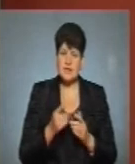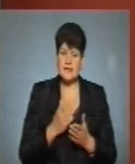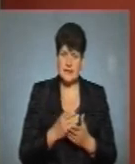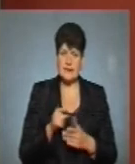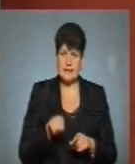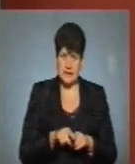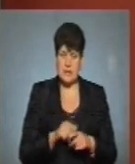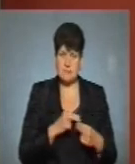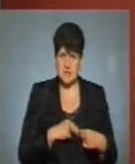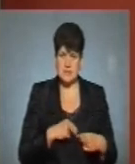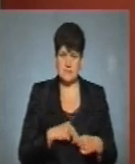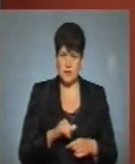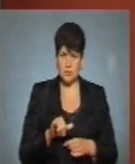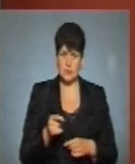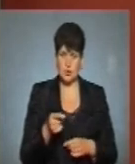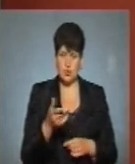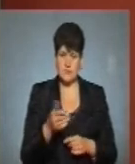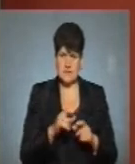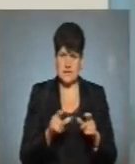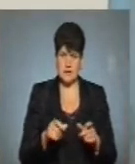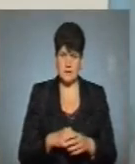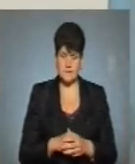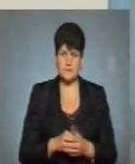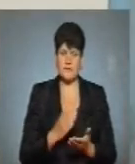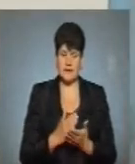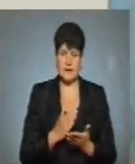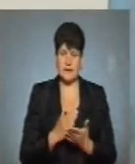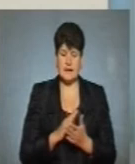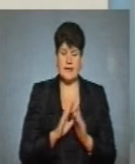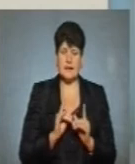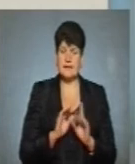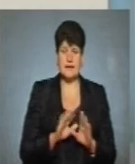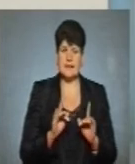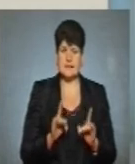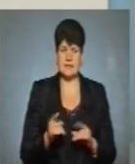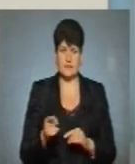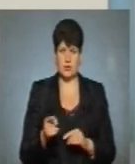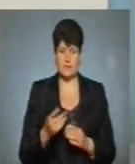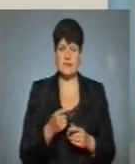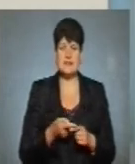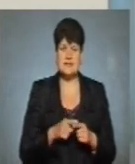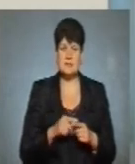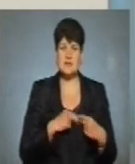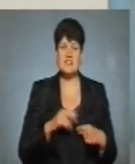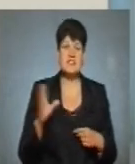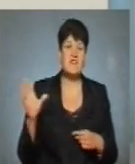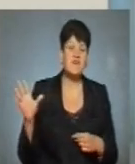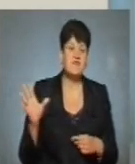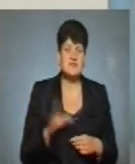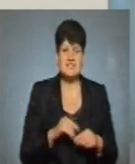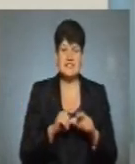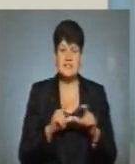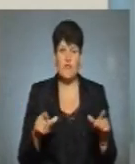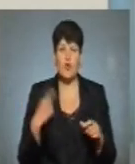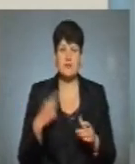працівники безпосередньо у тернопільських закладах? Є, звичайно, не тільки в тернопільських. Такі працівники є у всіх закладах без винятку, у всіх